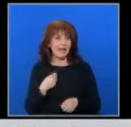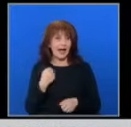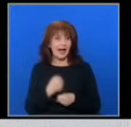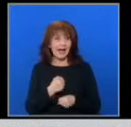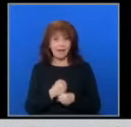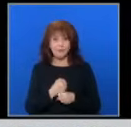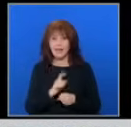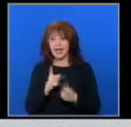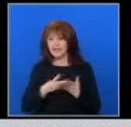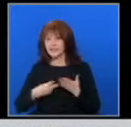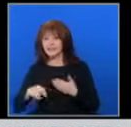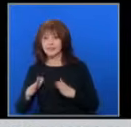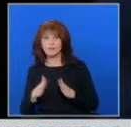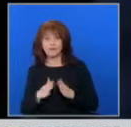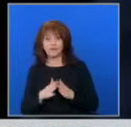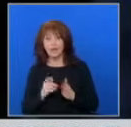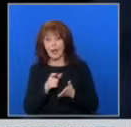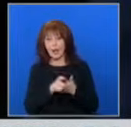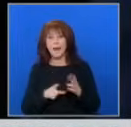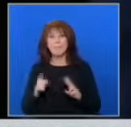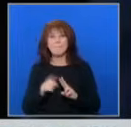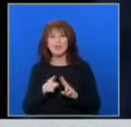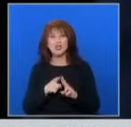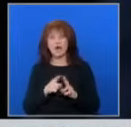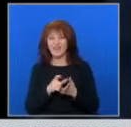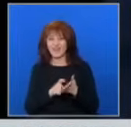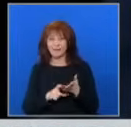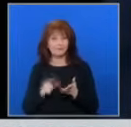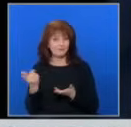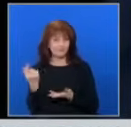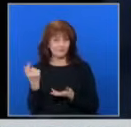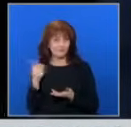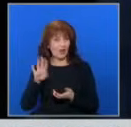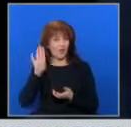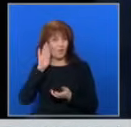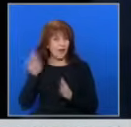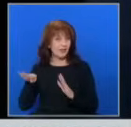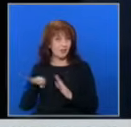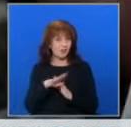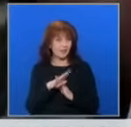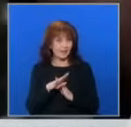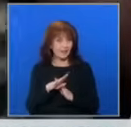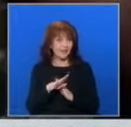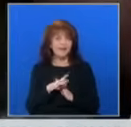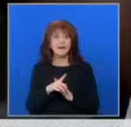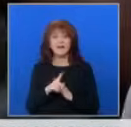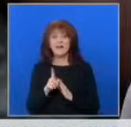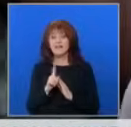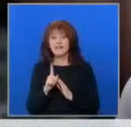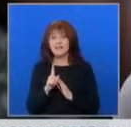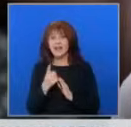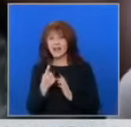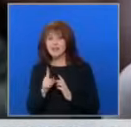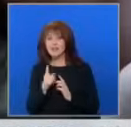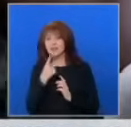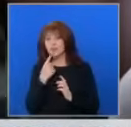Все по-често призовки се връчват на работни места или офицери причакват мъже край домовете им, отбелязва Reuters. Не са рядкост случаите